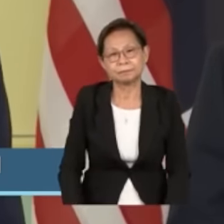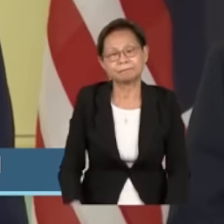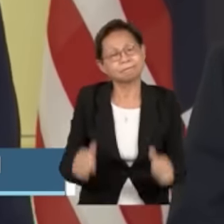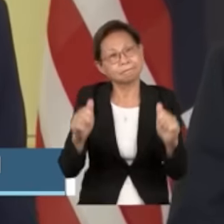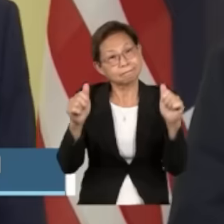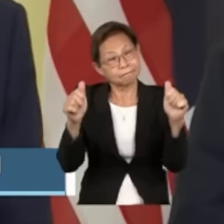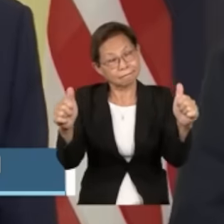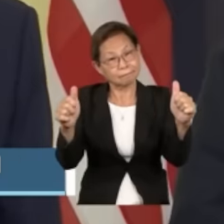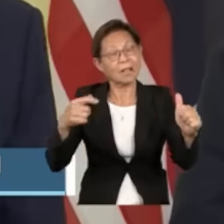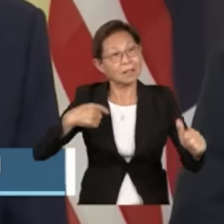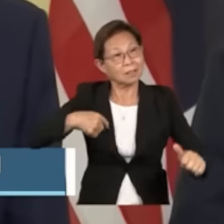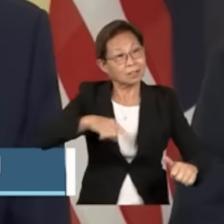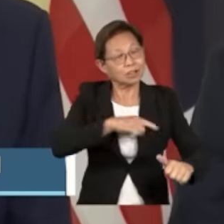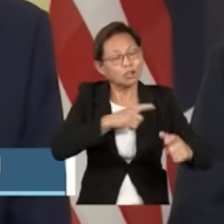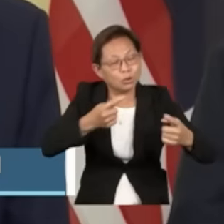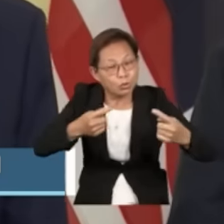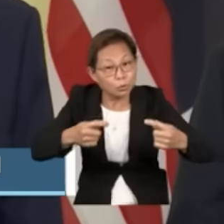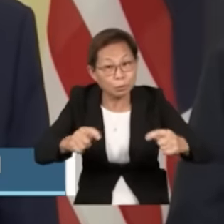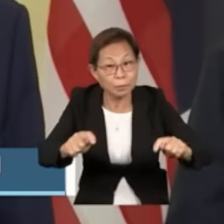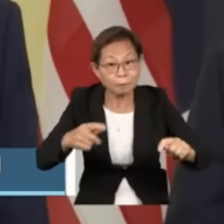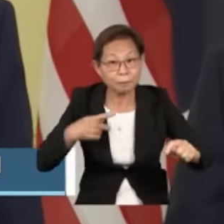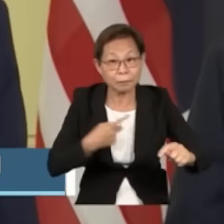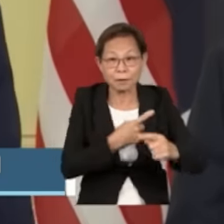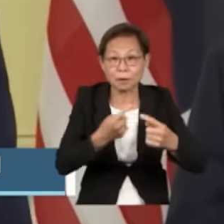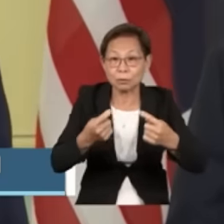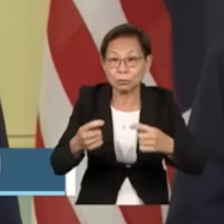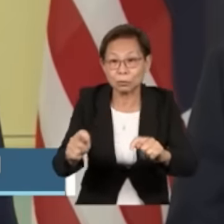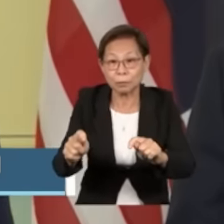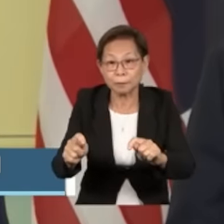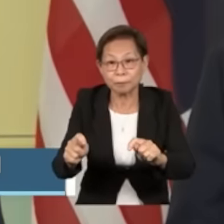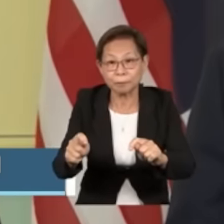Baik, kita cuba